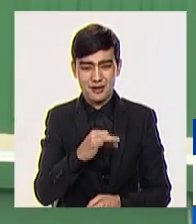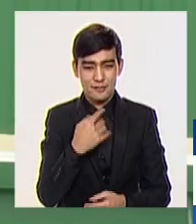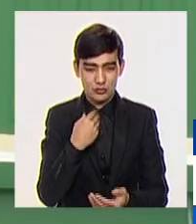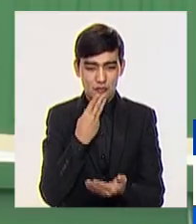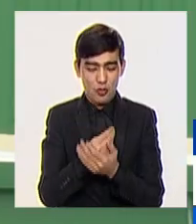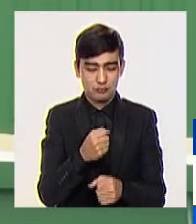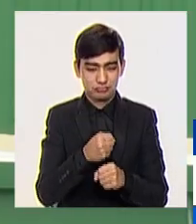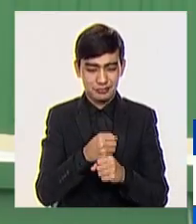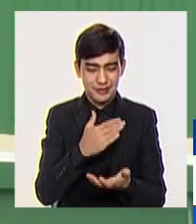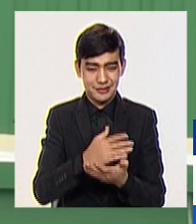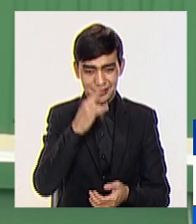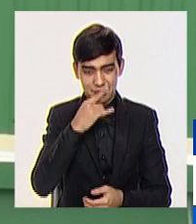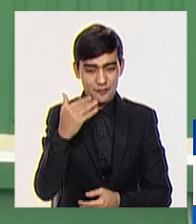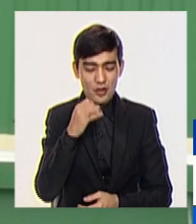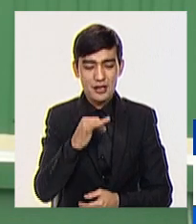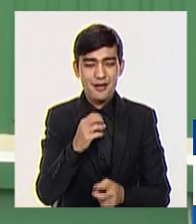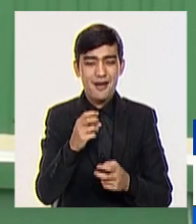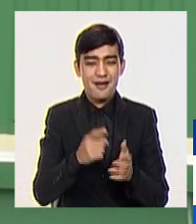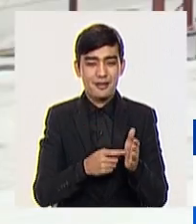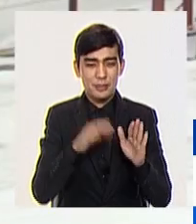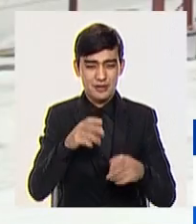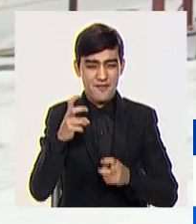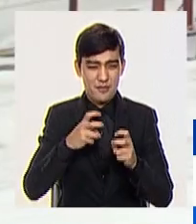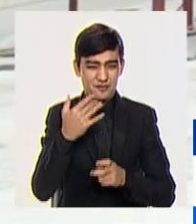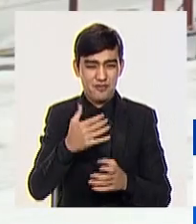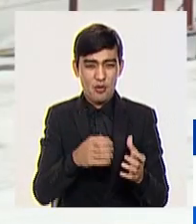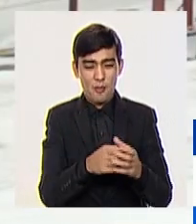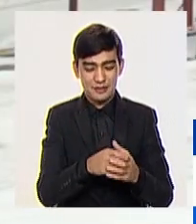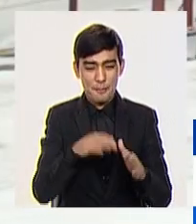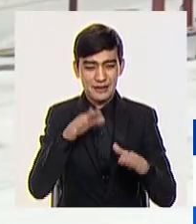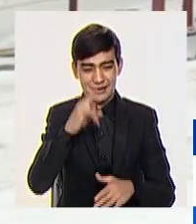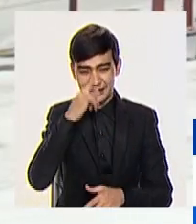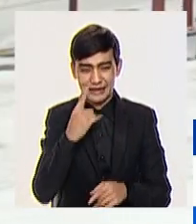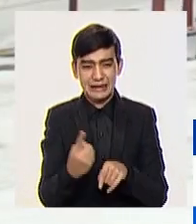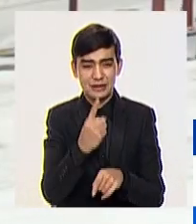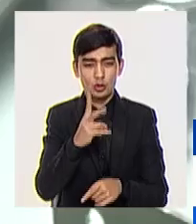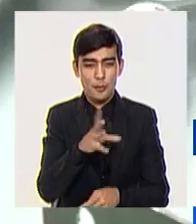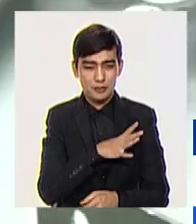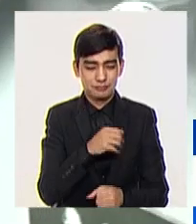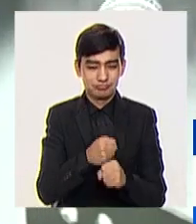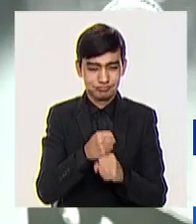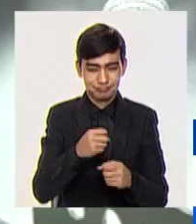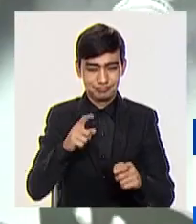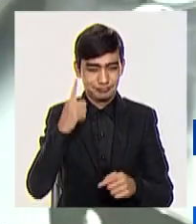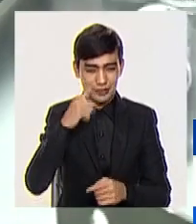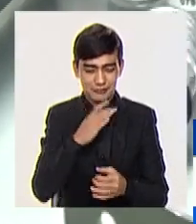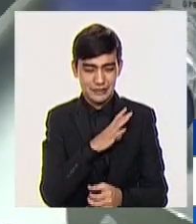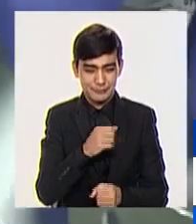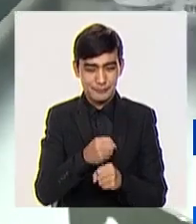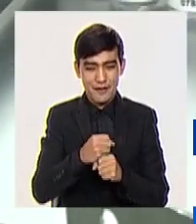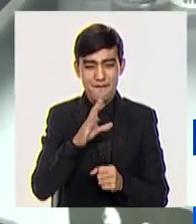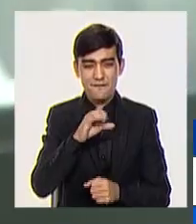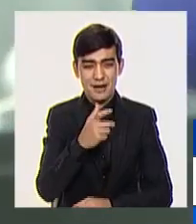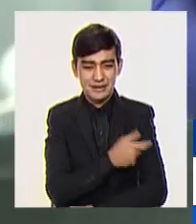свое. Карагандинский фармацевтический комплекс оказался единственным предприятием в Казахстане, где есть условия для производства вакцины. Дальше ее